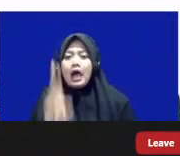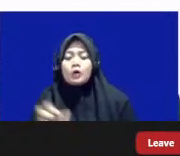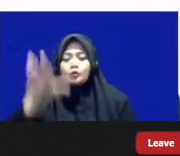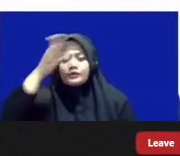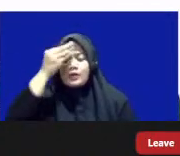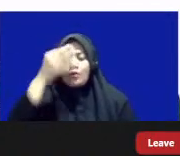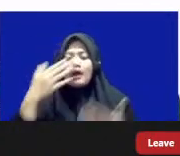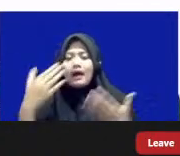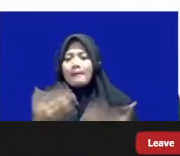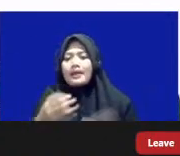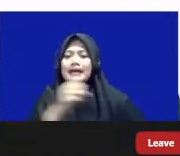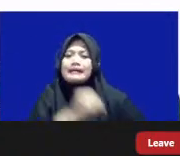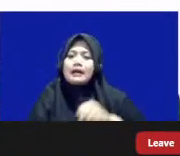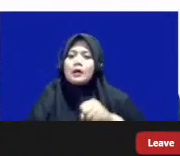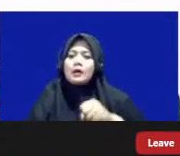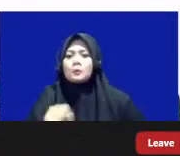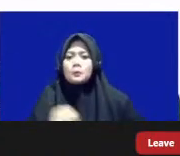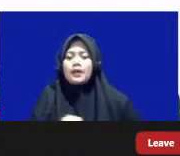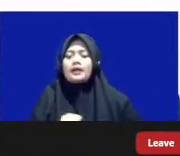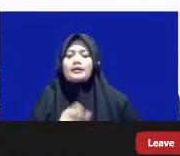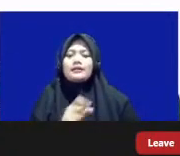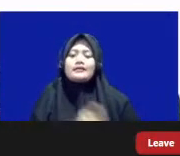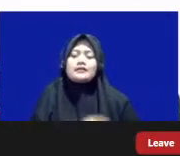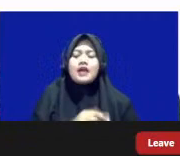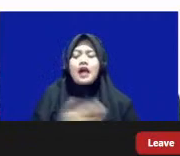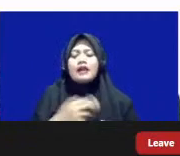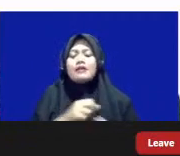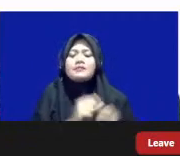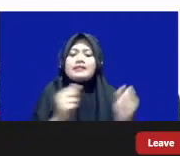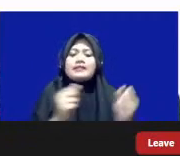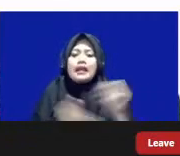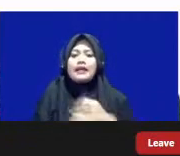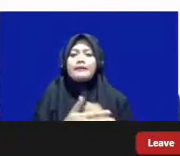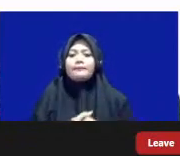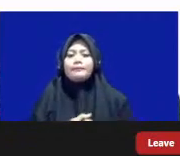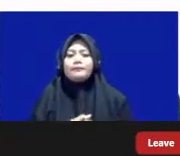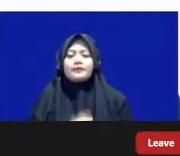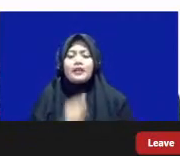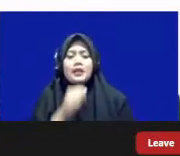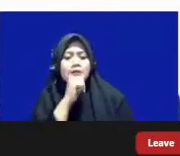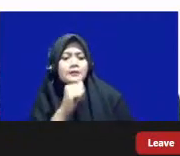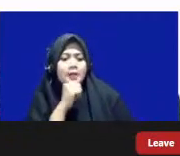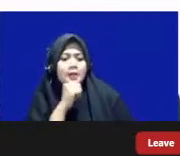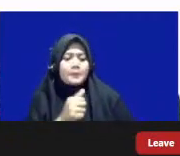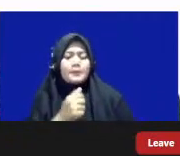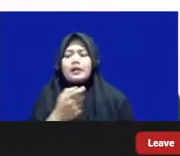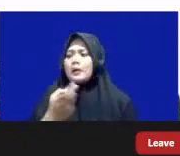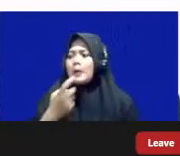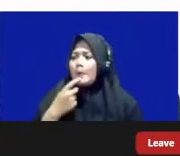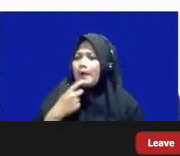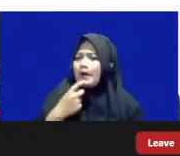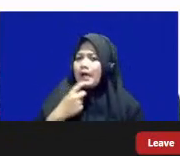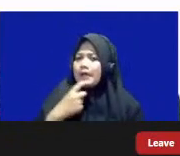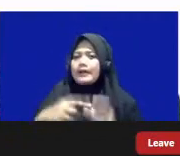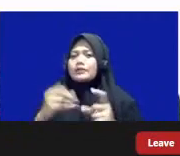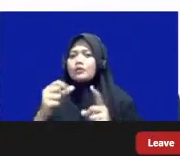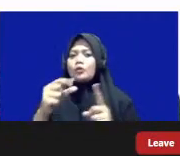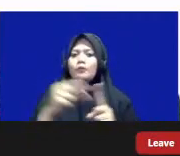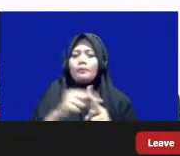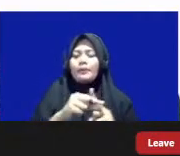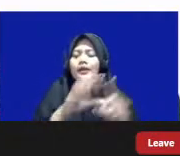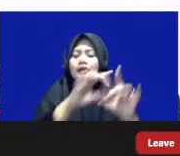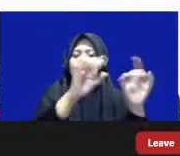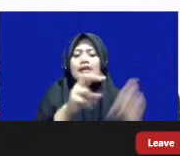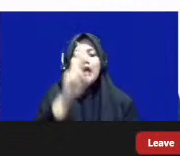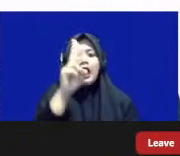yang dilakukan ketika terjadi bencana. Siapa berbuat apa, SOP secara harus disiapkan. Dan